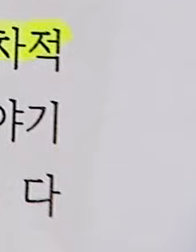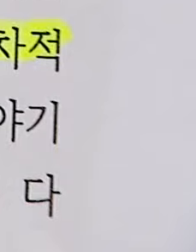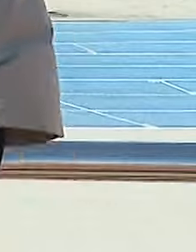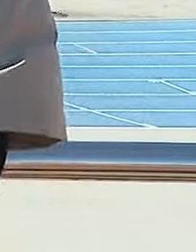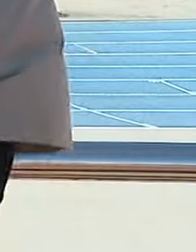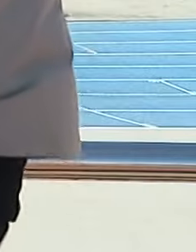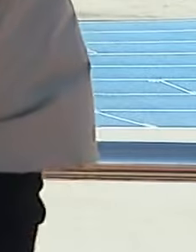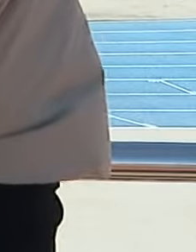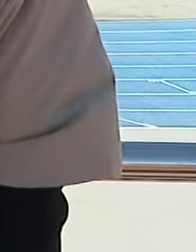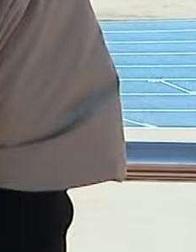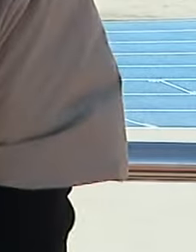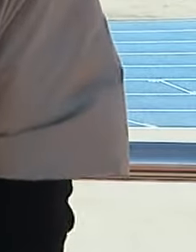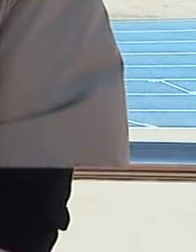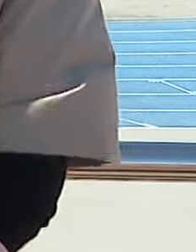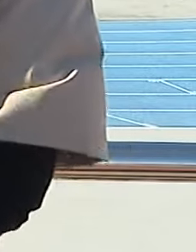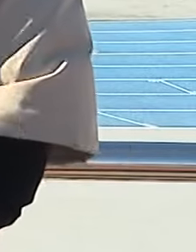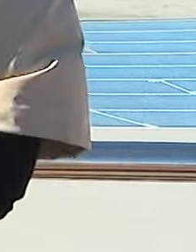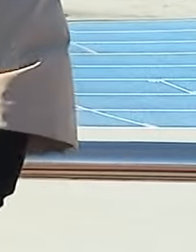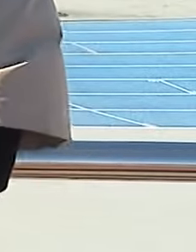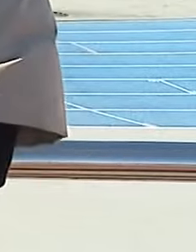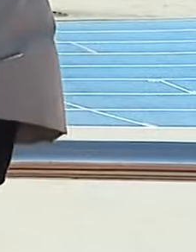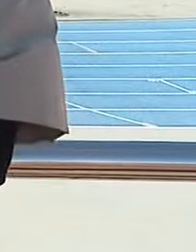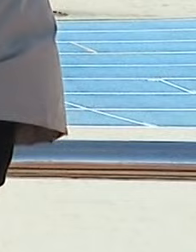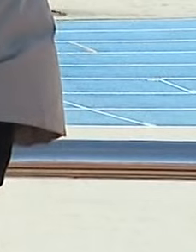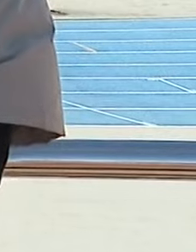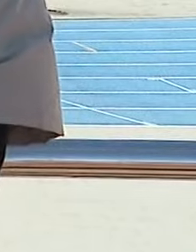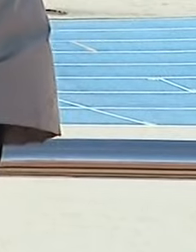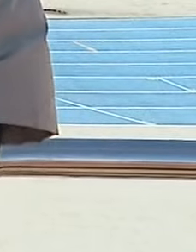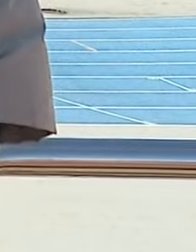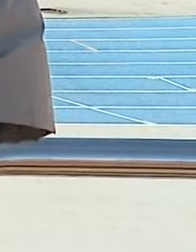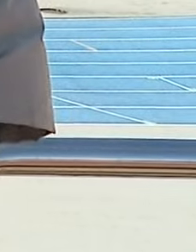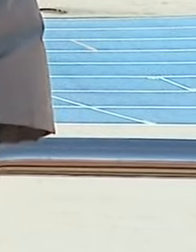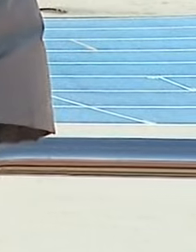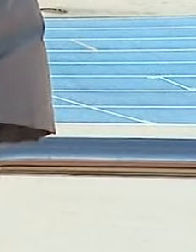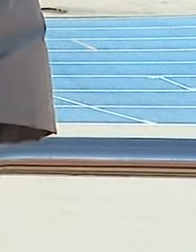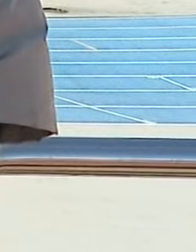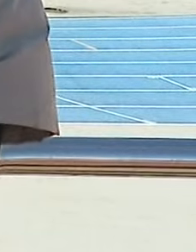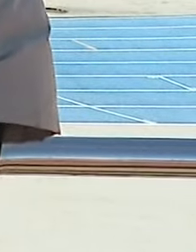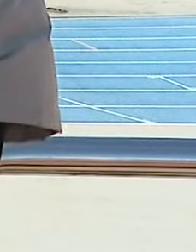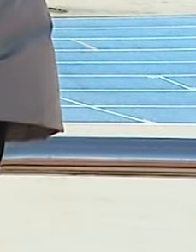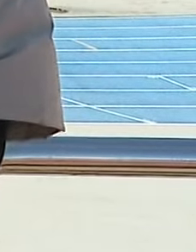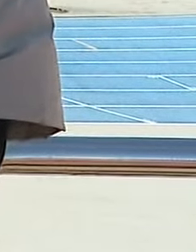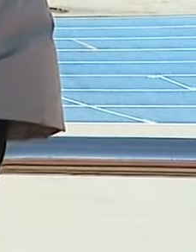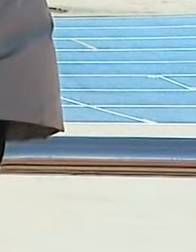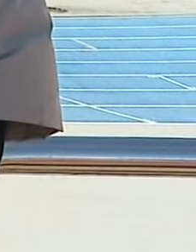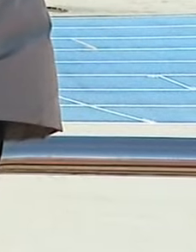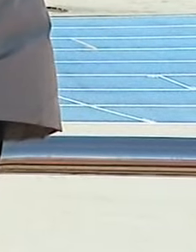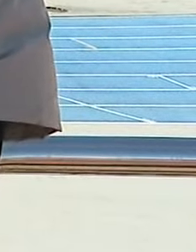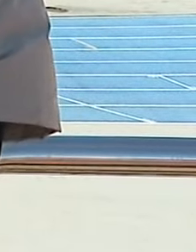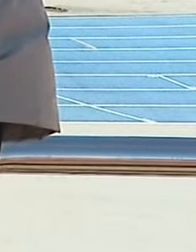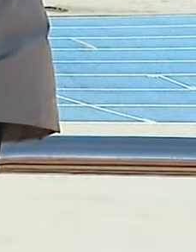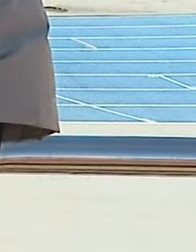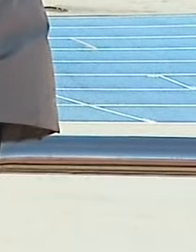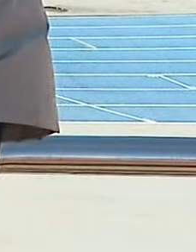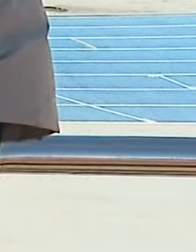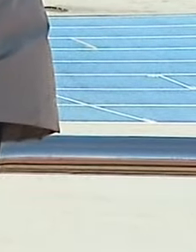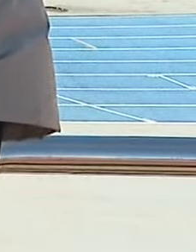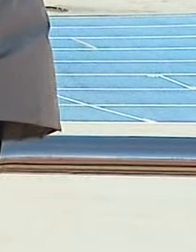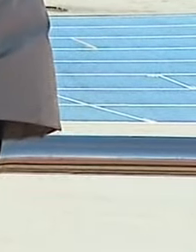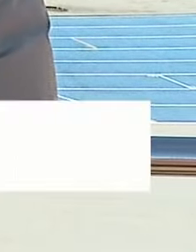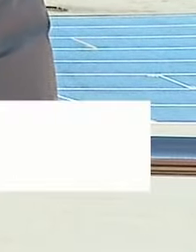자리에 있습니다 안녕하십니까 회장님 예 안녕하십니까네 자 우선이 정확한 입장을 들어보기 전에 미사 입주자 대표회의가 어떤